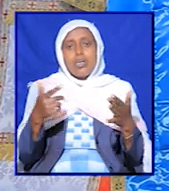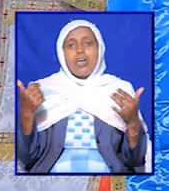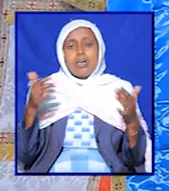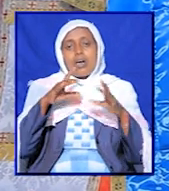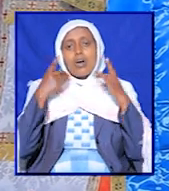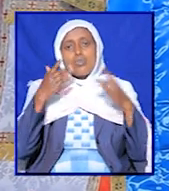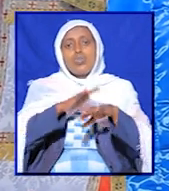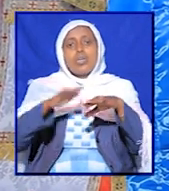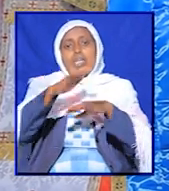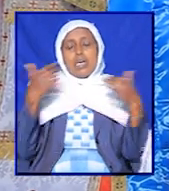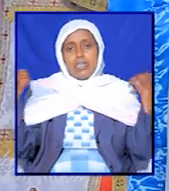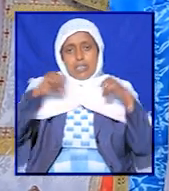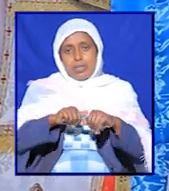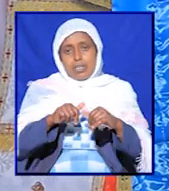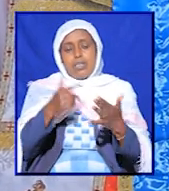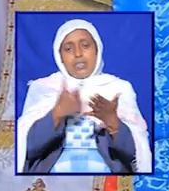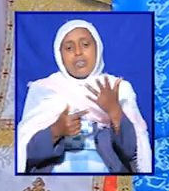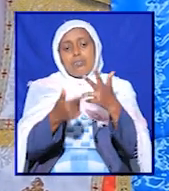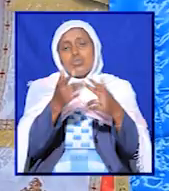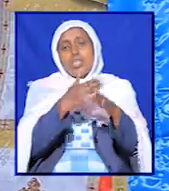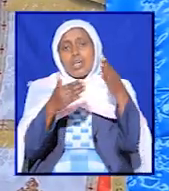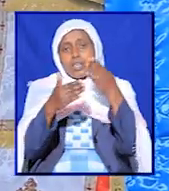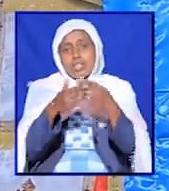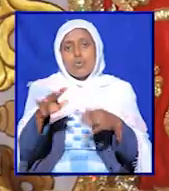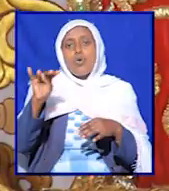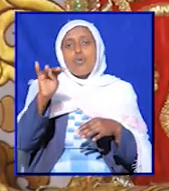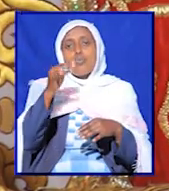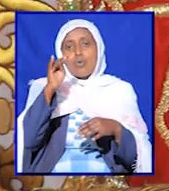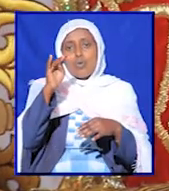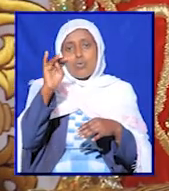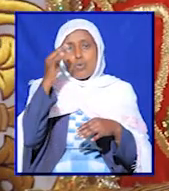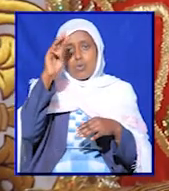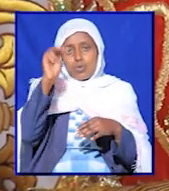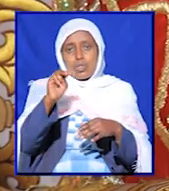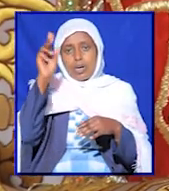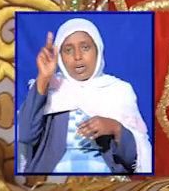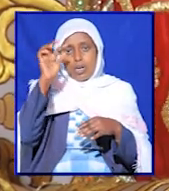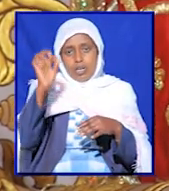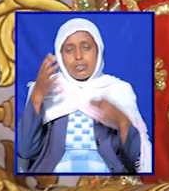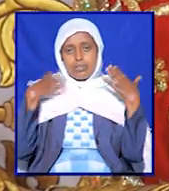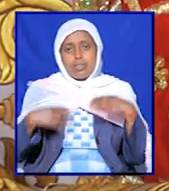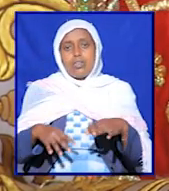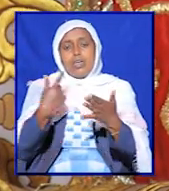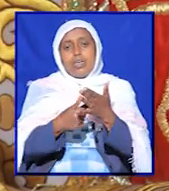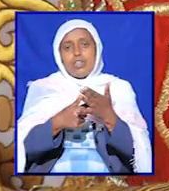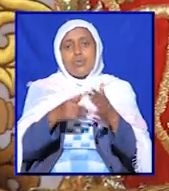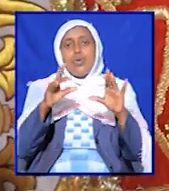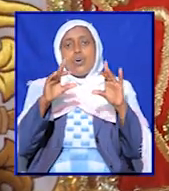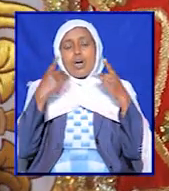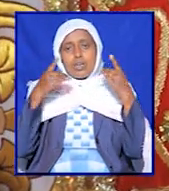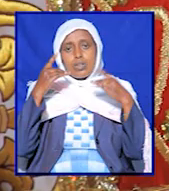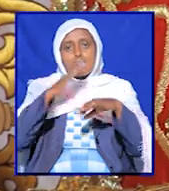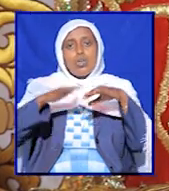ካህኑ። ከዛ በሶስተኛ ደረጃ ሞጣይት ይደርባል። ይህ ሞጣይት ካህናቱ በአናት የሚደርቡት